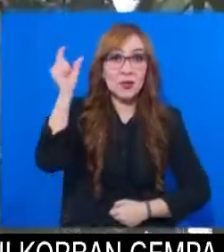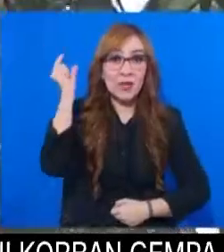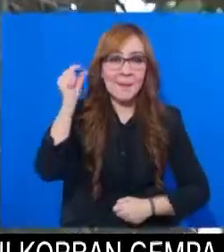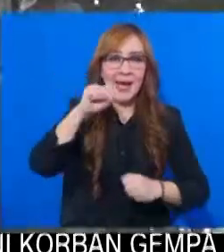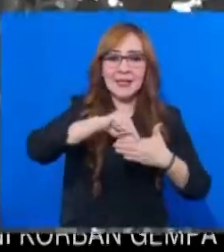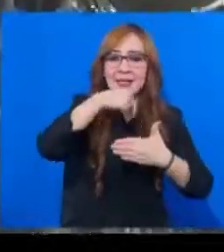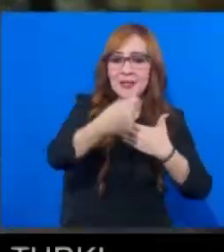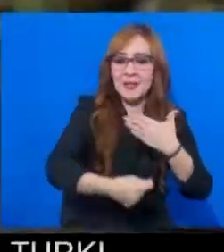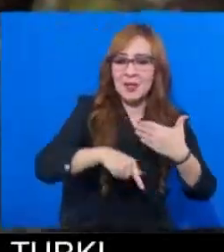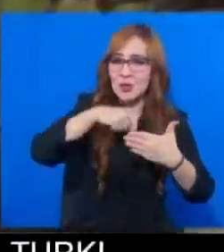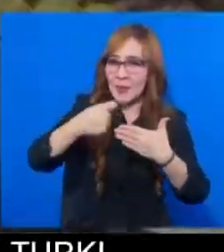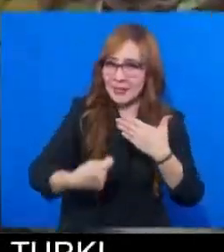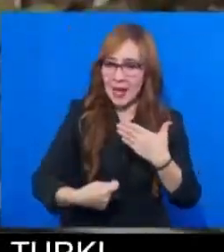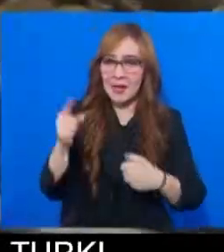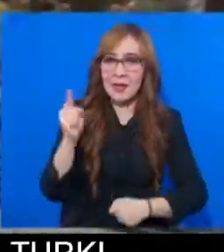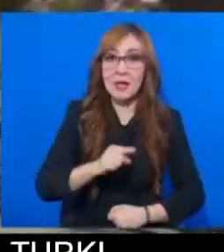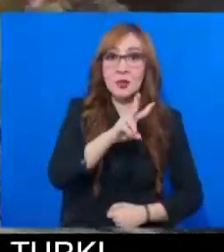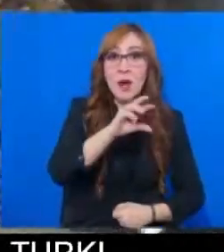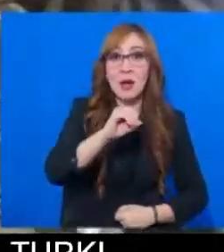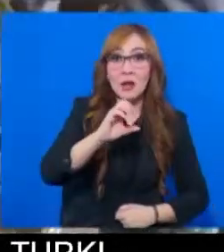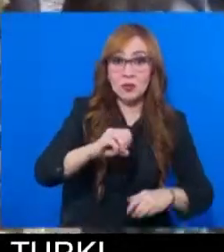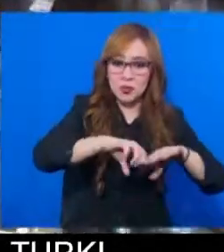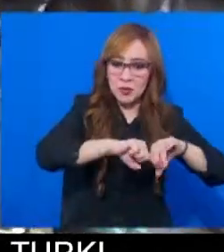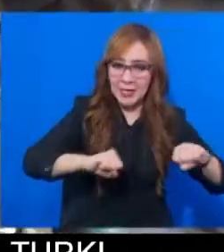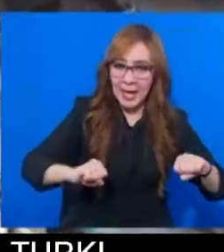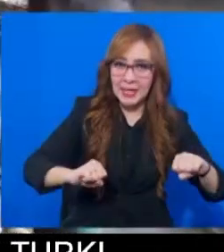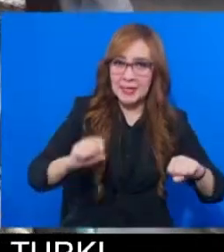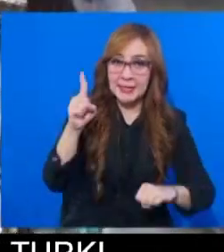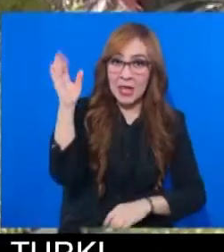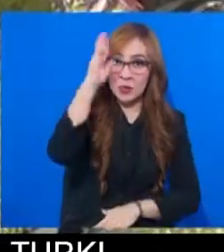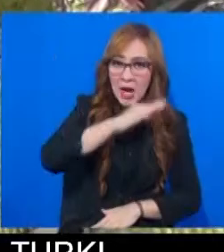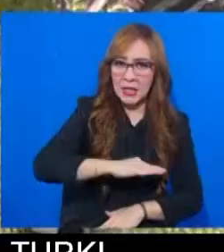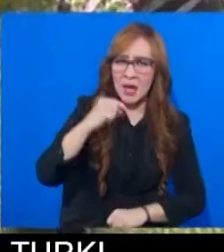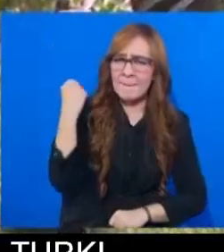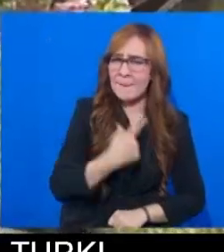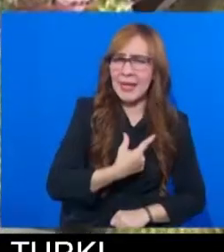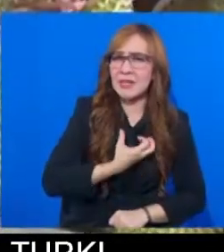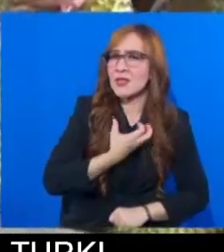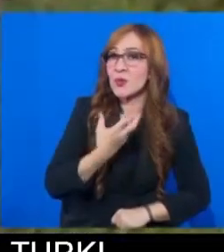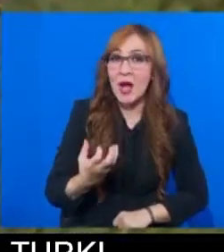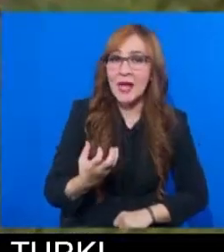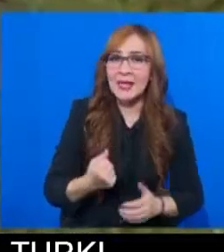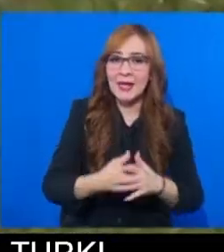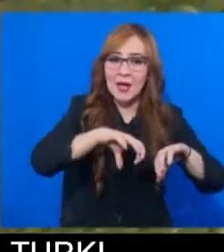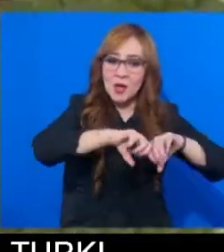Lumajang. Dari 200-an buah durian yang dipanen per hari, yang paling diburu warga adalah durian